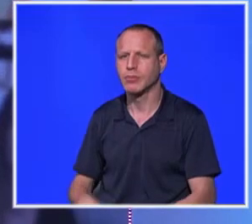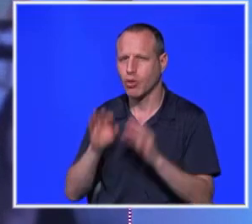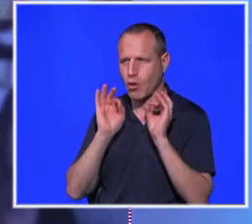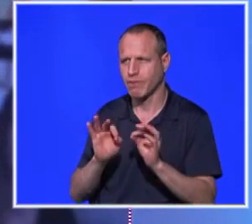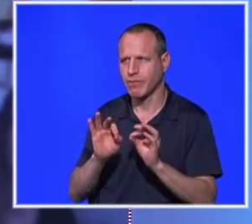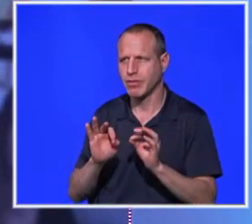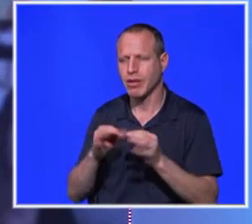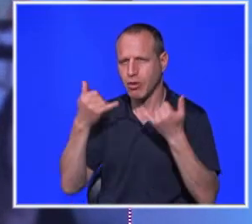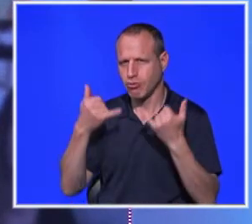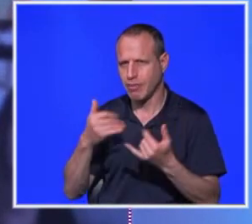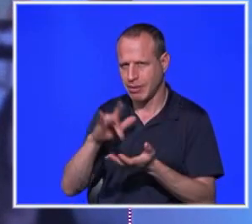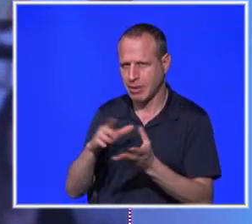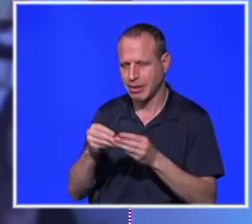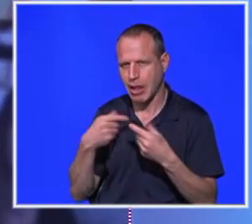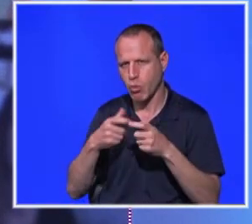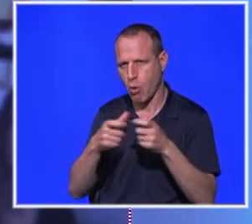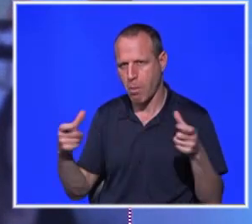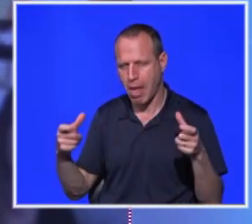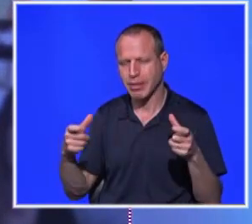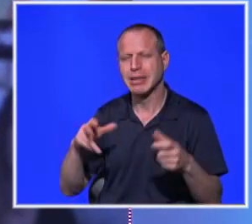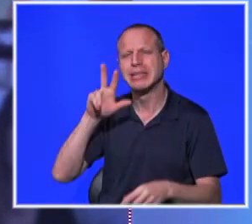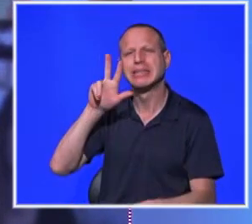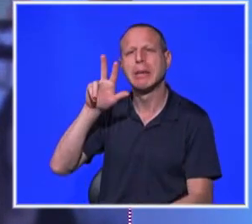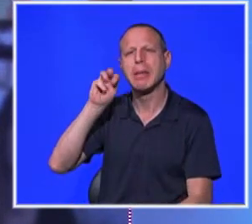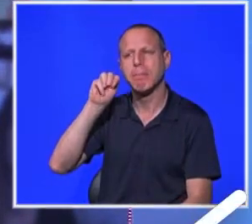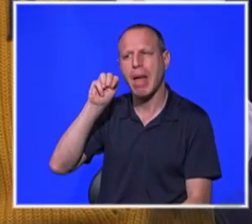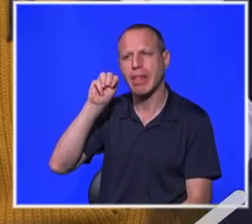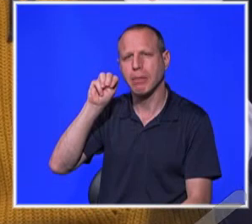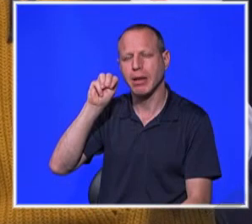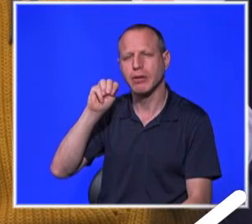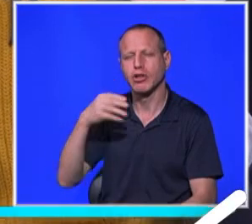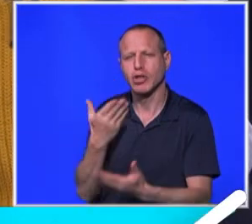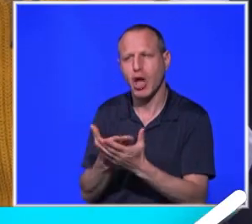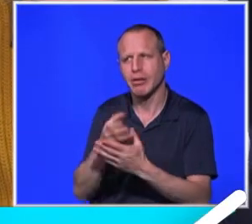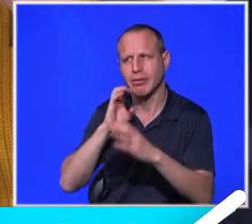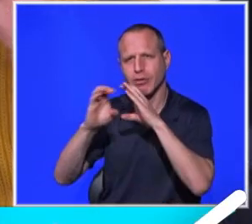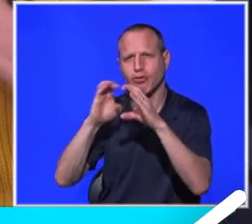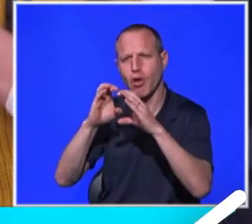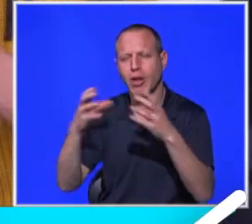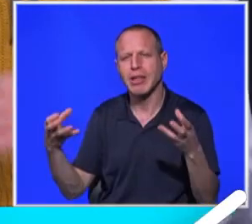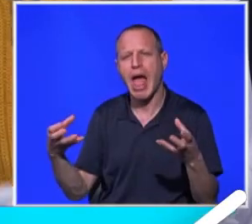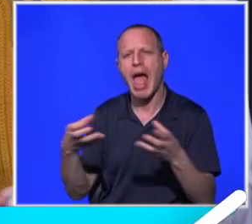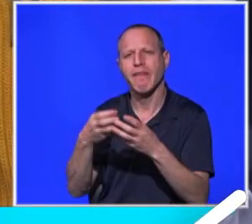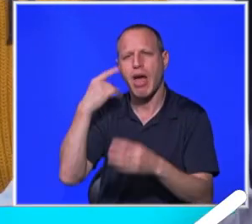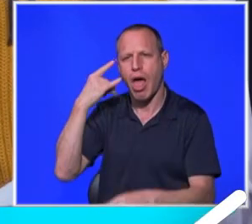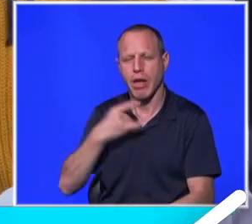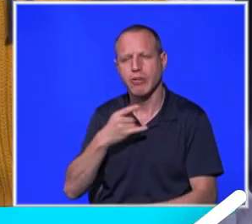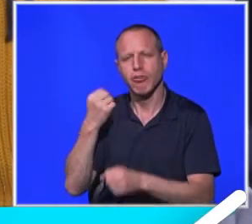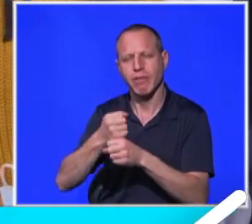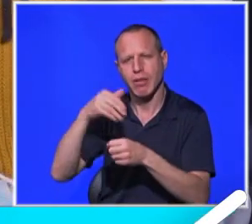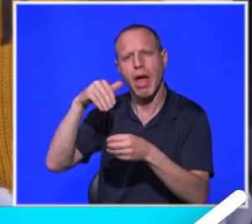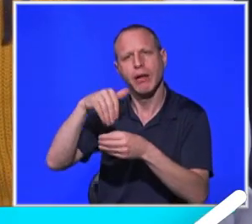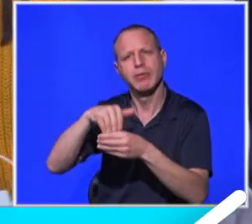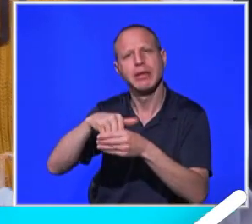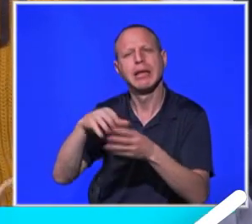טוב, כעת נמצאת איתנו באולפן ציפי מנהיימר, יועצת תקשורת מהחברה החרדית שעבדה בין היתר עם